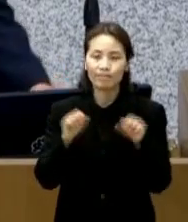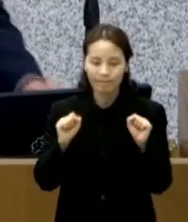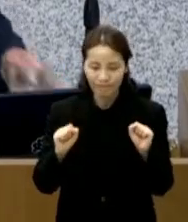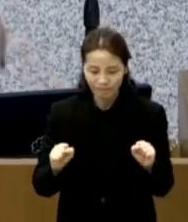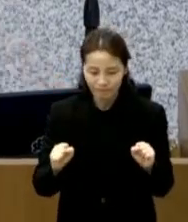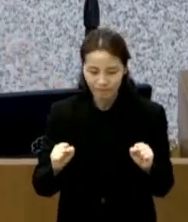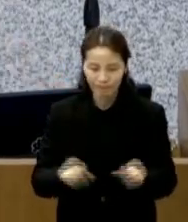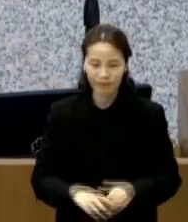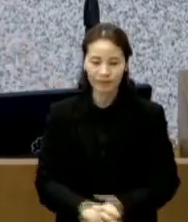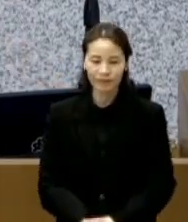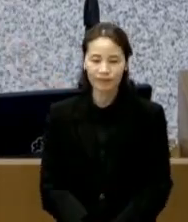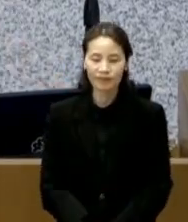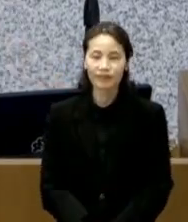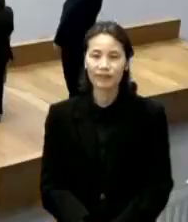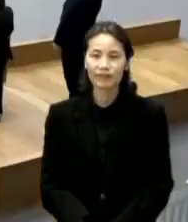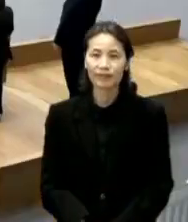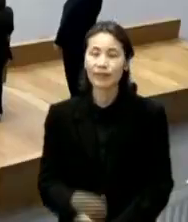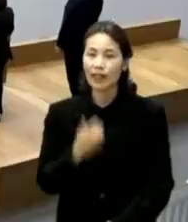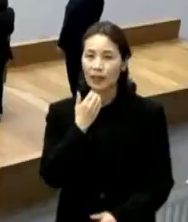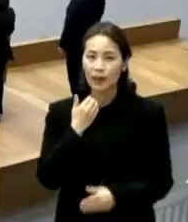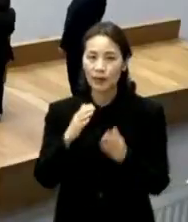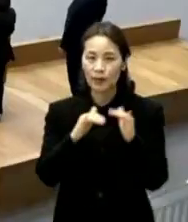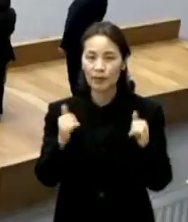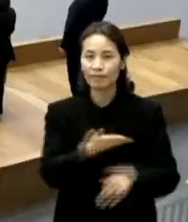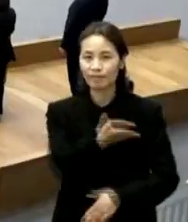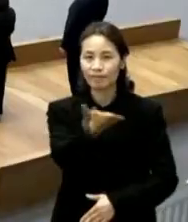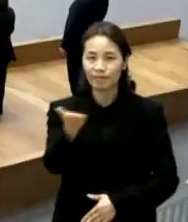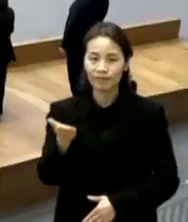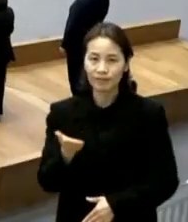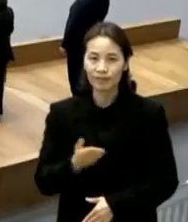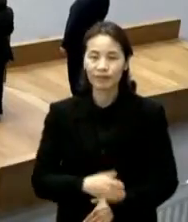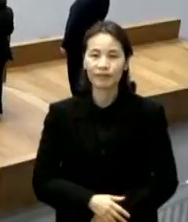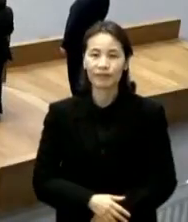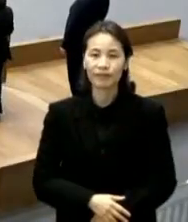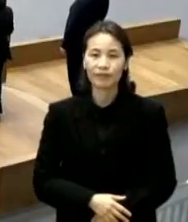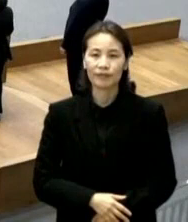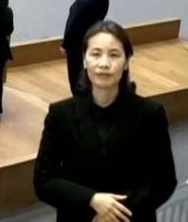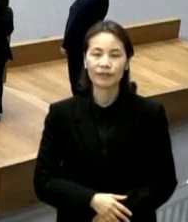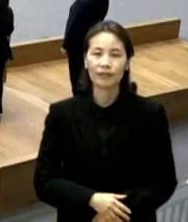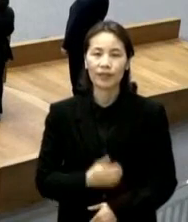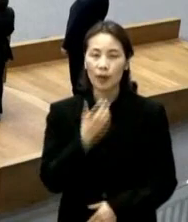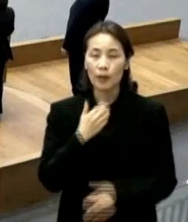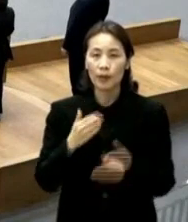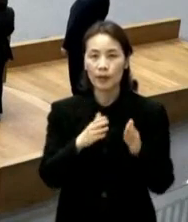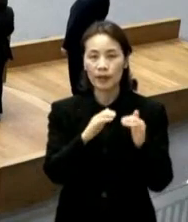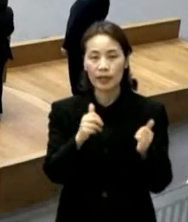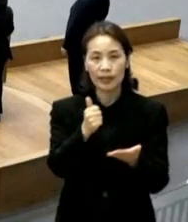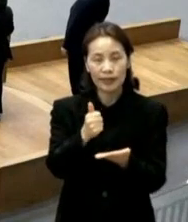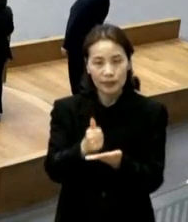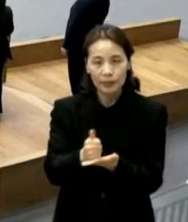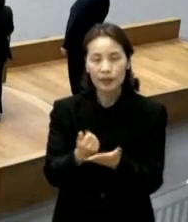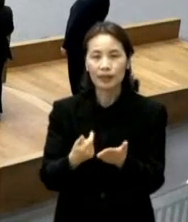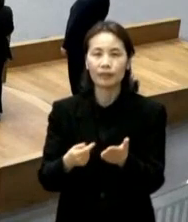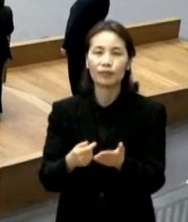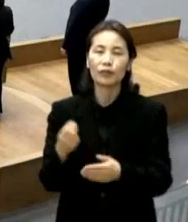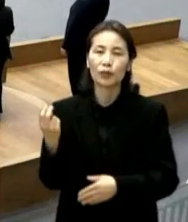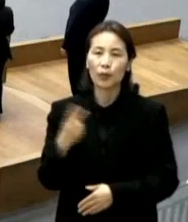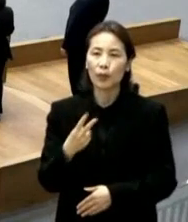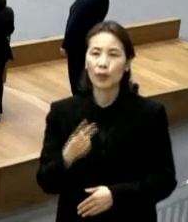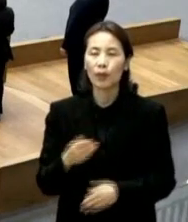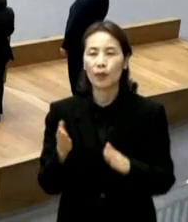안녕하십니까. 경기도민 여러분, 도지사님 및 도민을 위해 열심히 일하시는 공직자